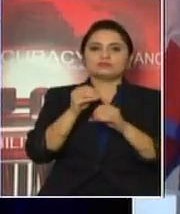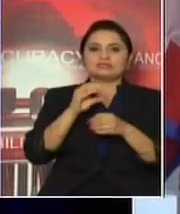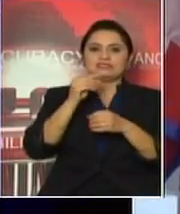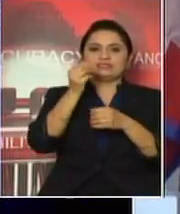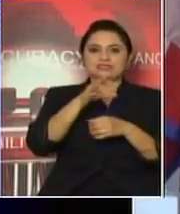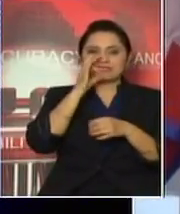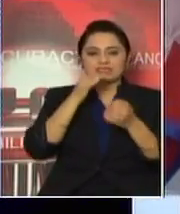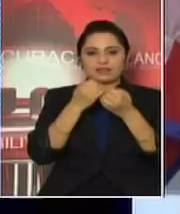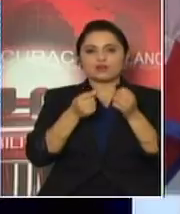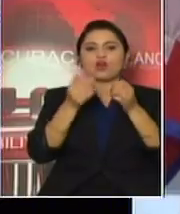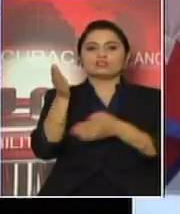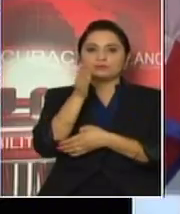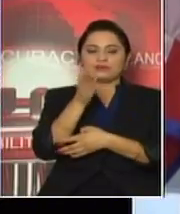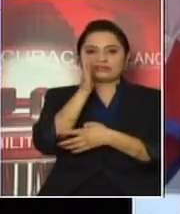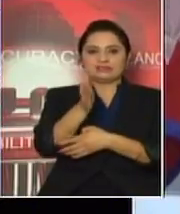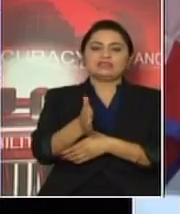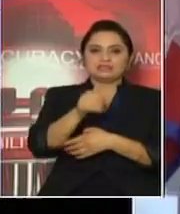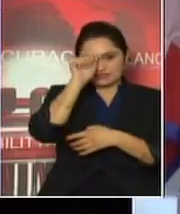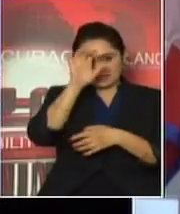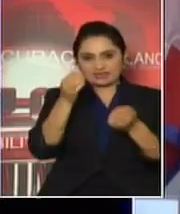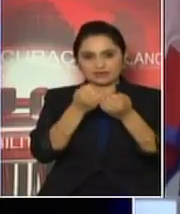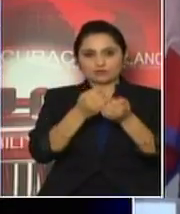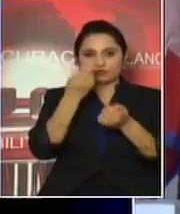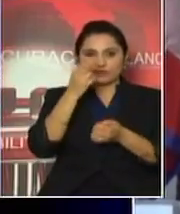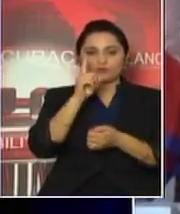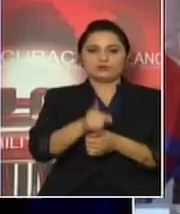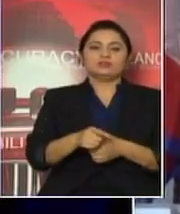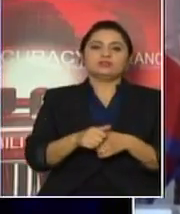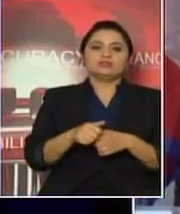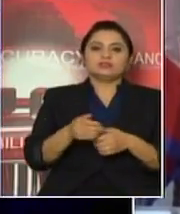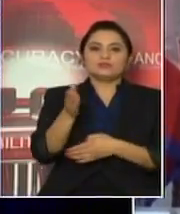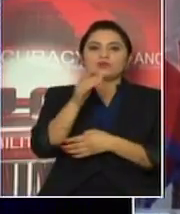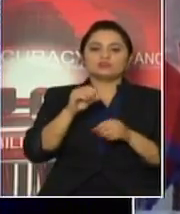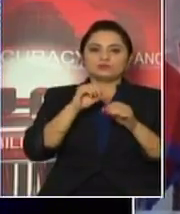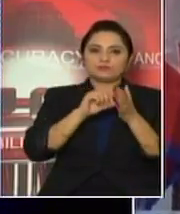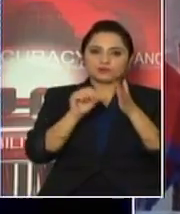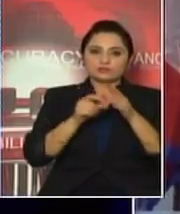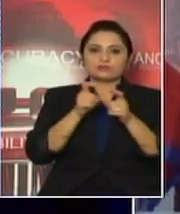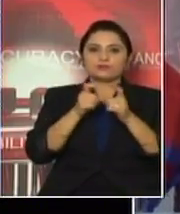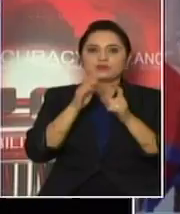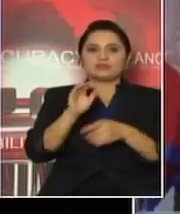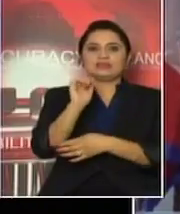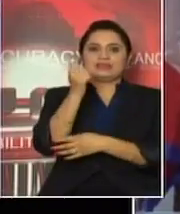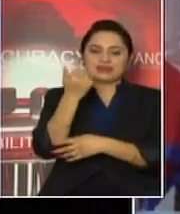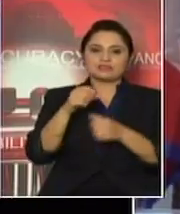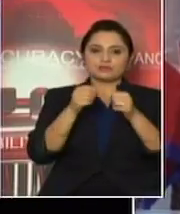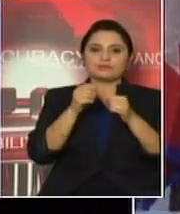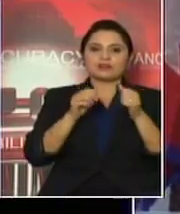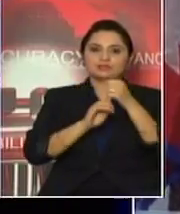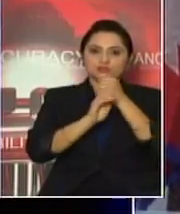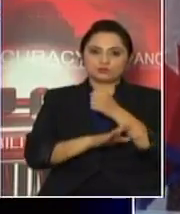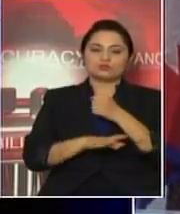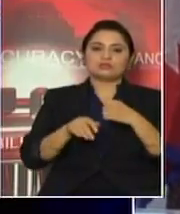निर्णय गरेको अर्थमन्त्री ज्ञानेन्द्र बहादुर कार्कीले जानकारी दिनु भएको छ। मन्त्री परिषद बैठकले राष्ट्रिय प्राकृतिक स्रोत